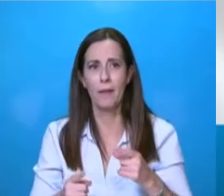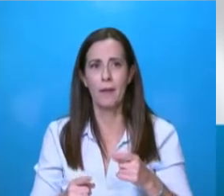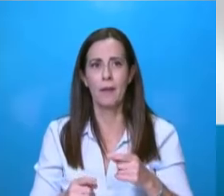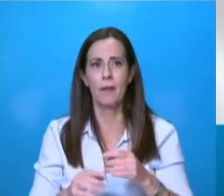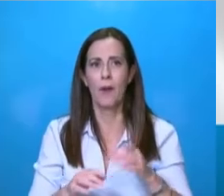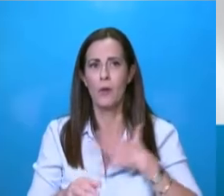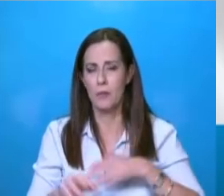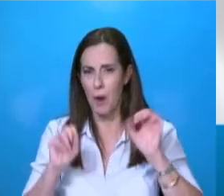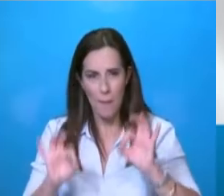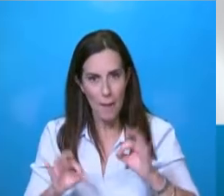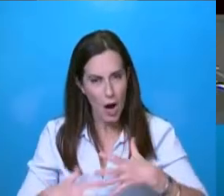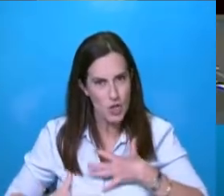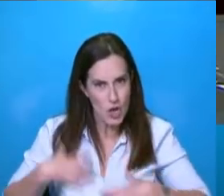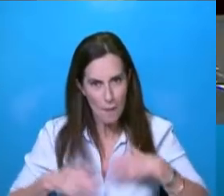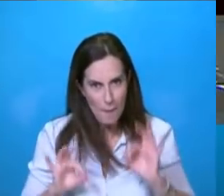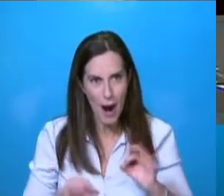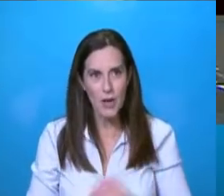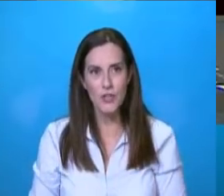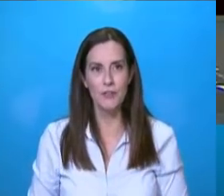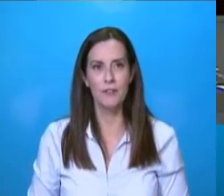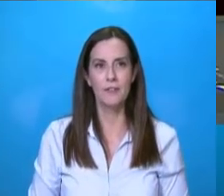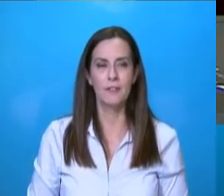להשתלט. ממש אמוציונלי, אה?